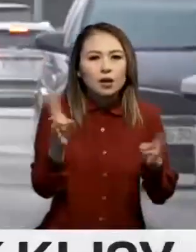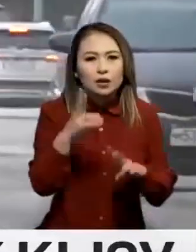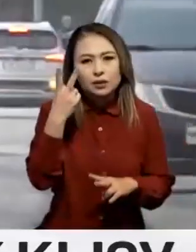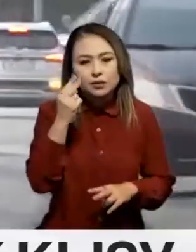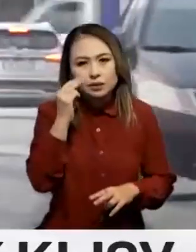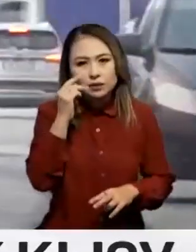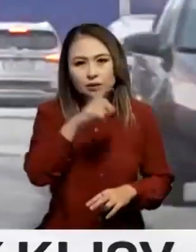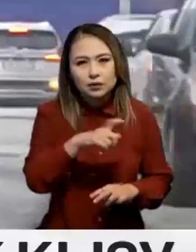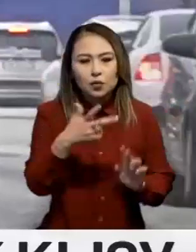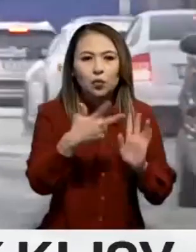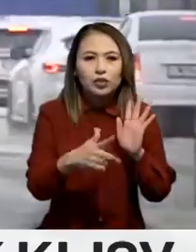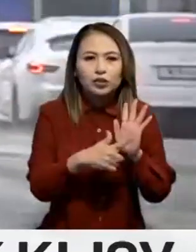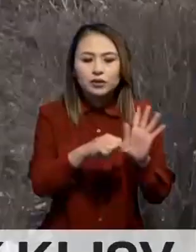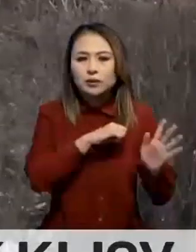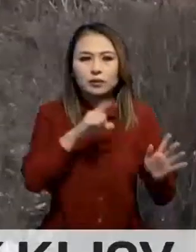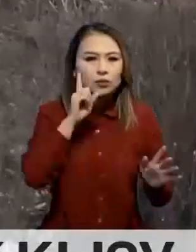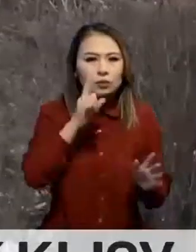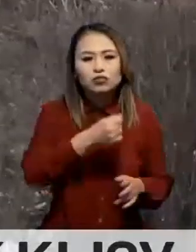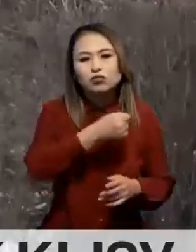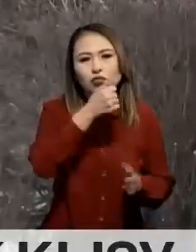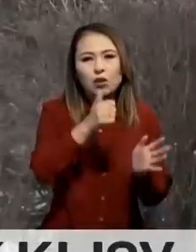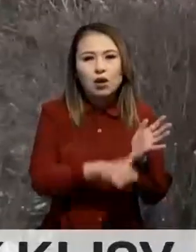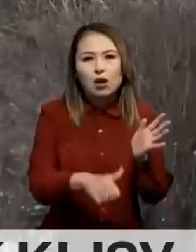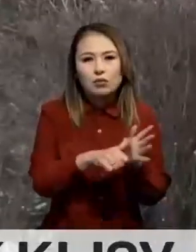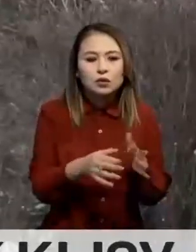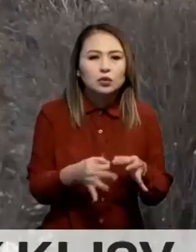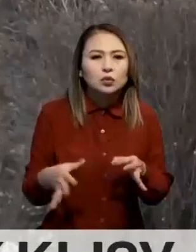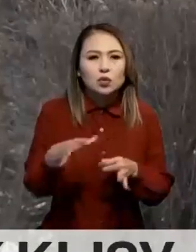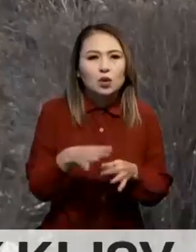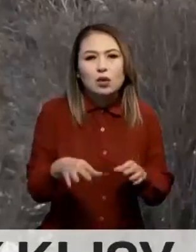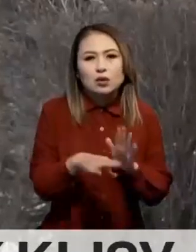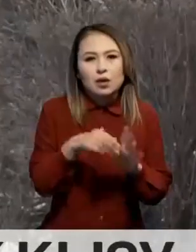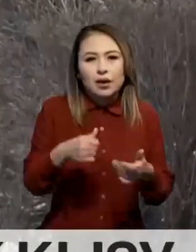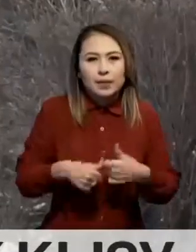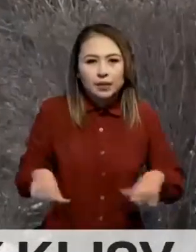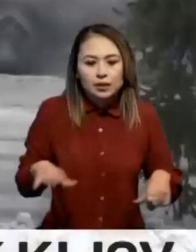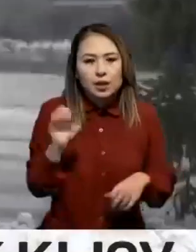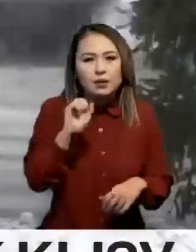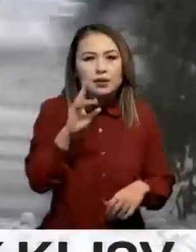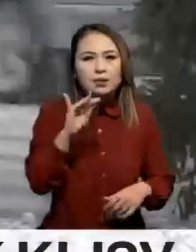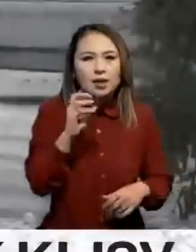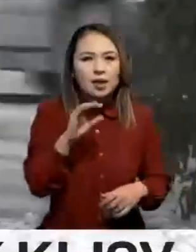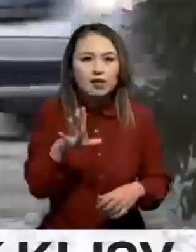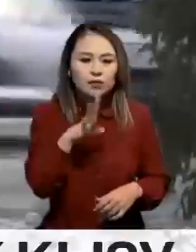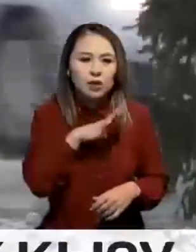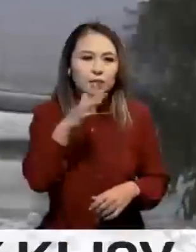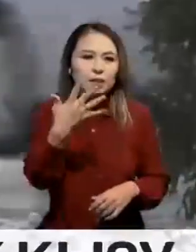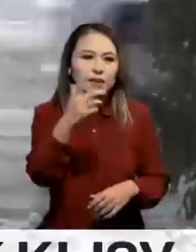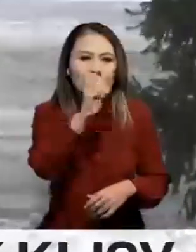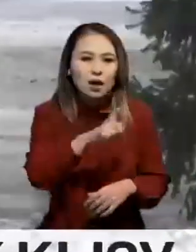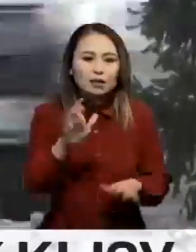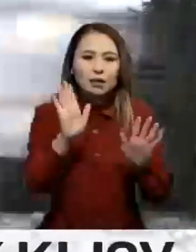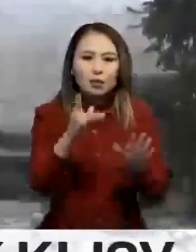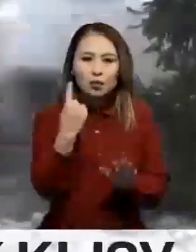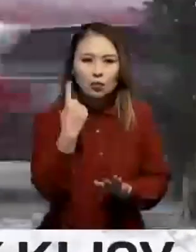азаматтар. Ең жасы 37-де, үлкені 60-та. Облыстық сайлау комиссиясының төрағасы Асқар Сақыпкереев айтуынша, әзірге бес адамның